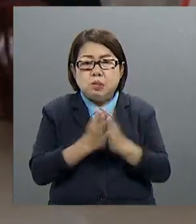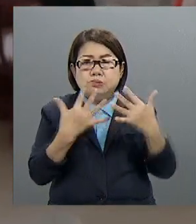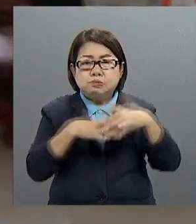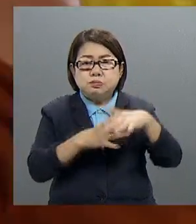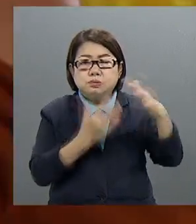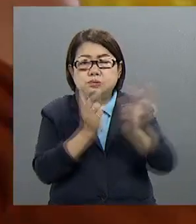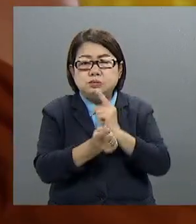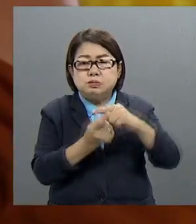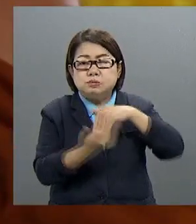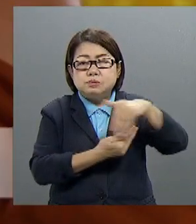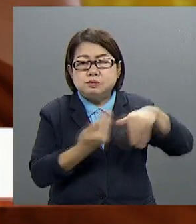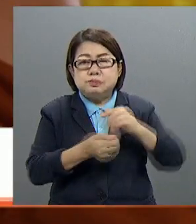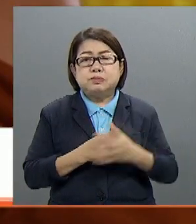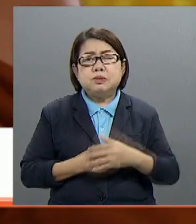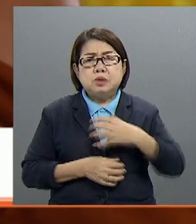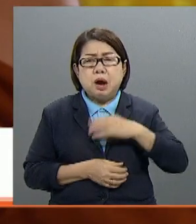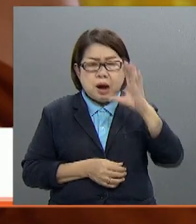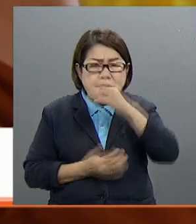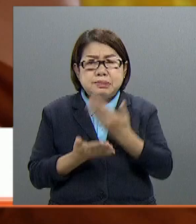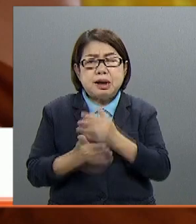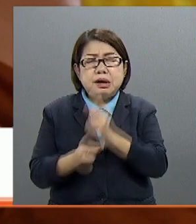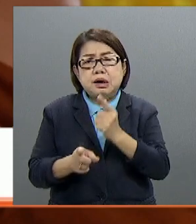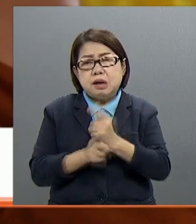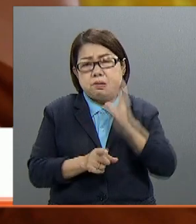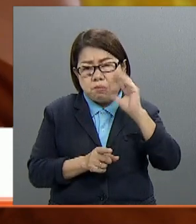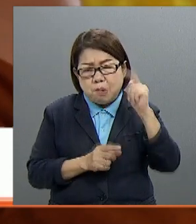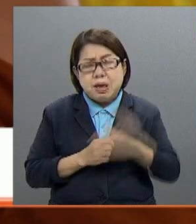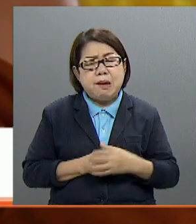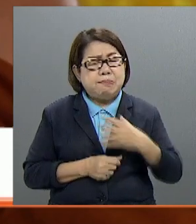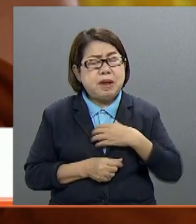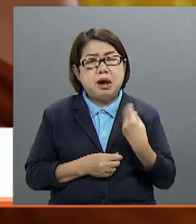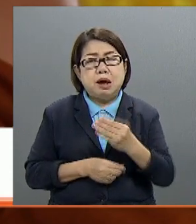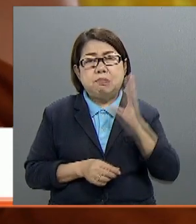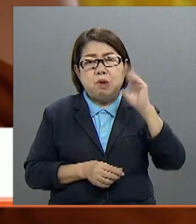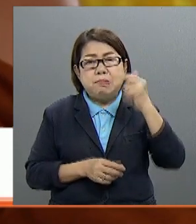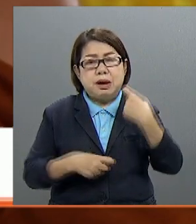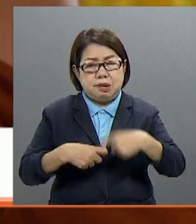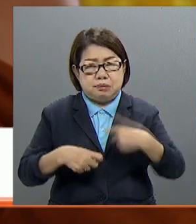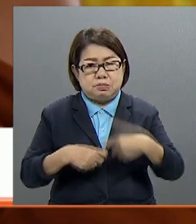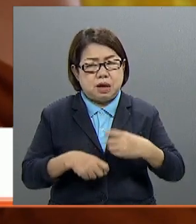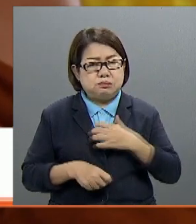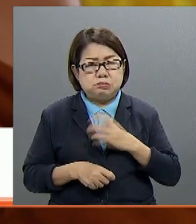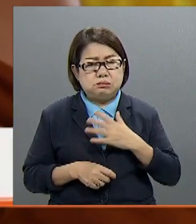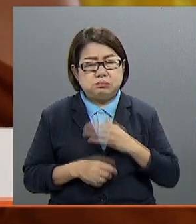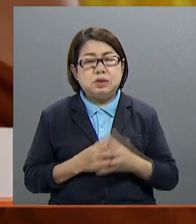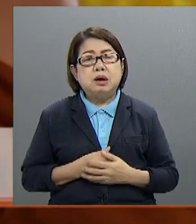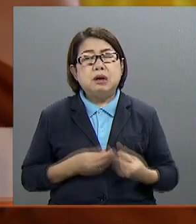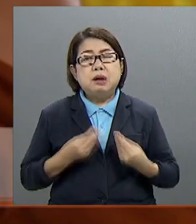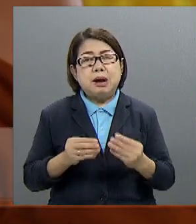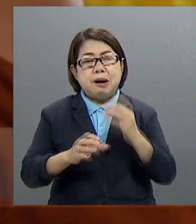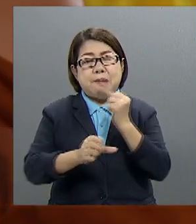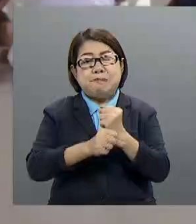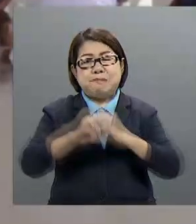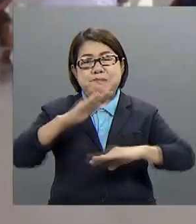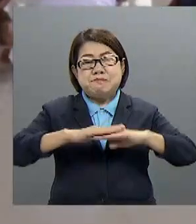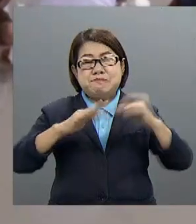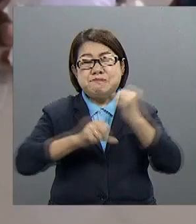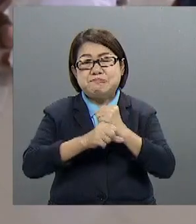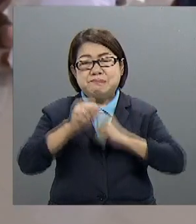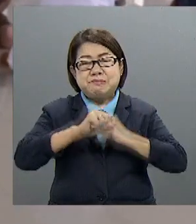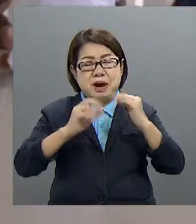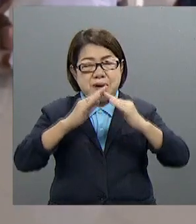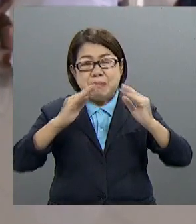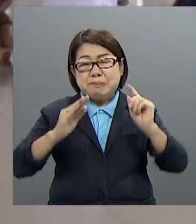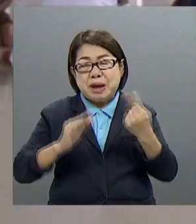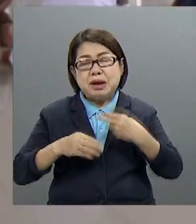หาเงินเลี้ยงพ่อเลี้ยงแม่ให้ได้บ่อยากให้เพิ่นยากลำบากครับอยากสร้างบ้านให้เพิ่นสักหลังนึงให้เพิ่นอยู่ได้สบายก็อยากปรับตัวเ